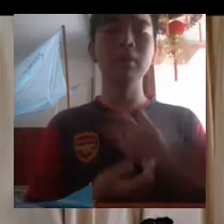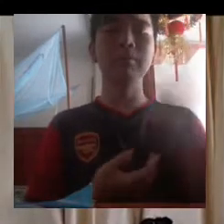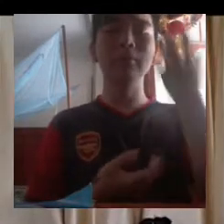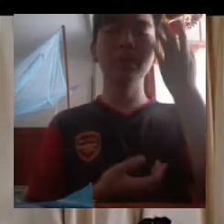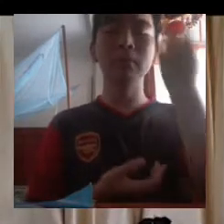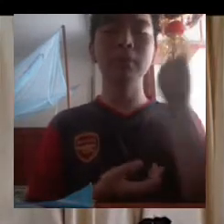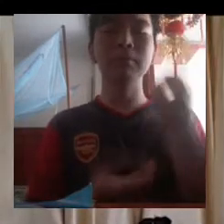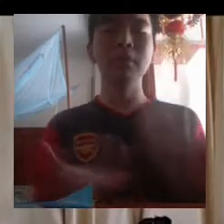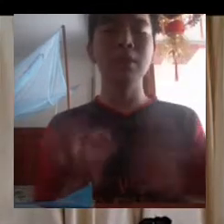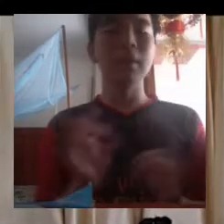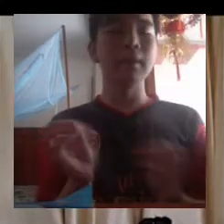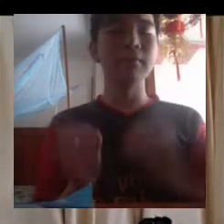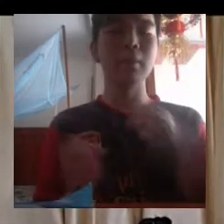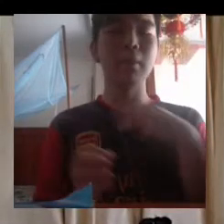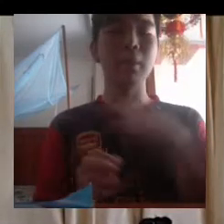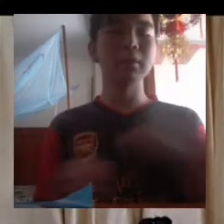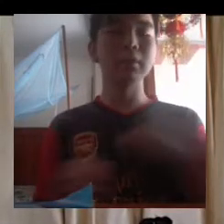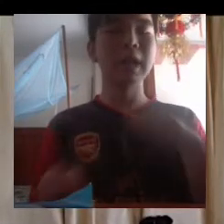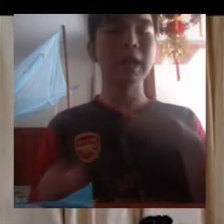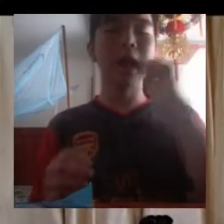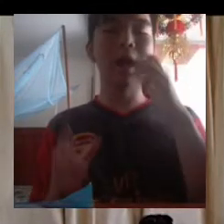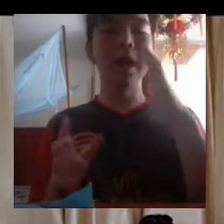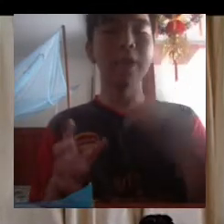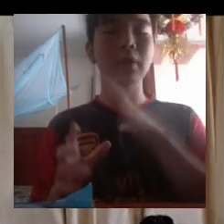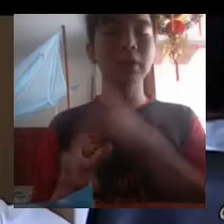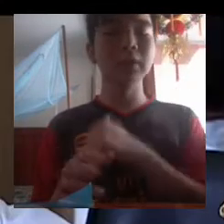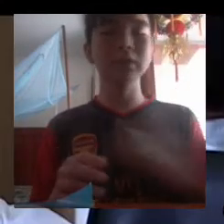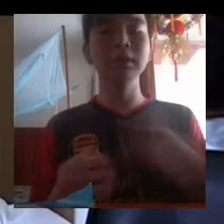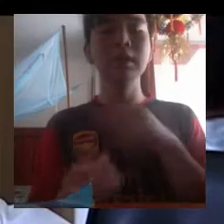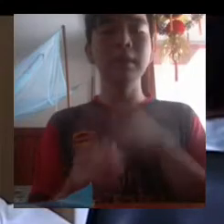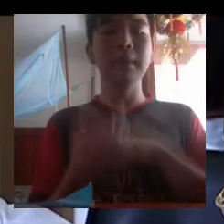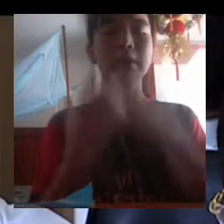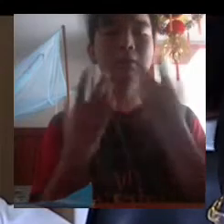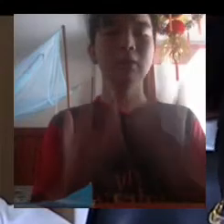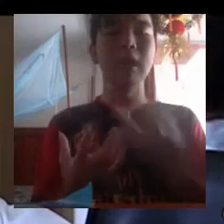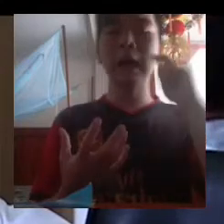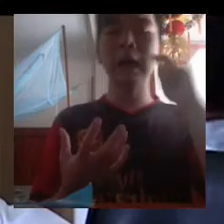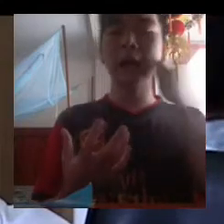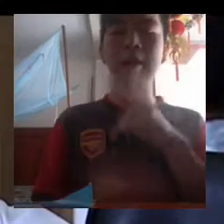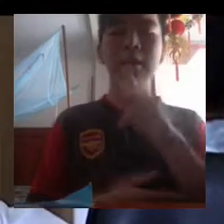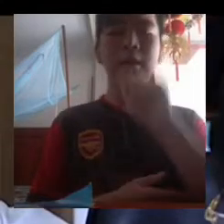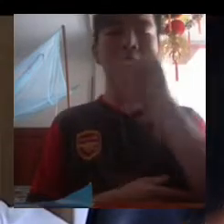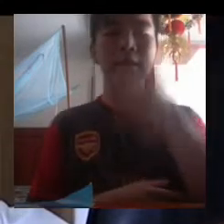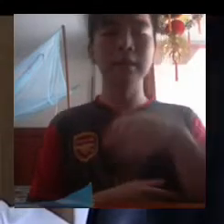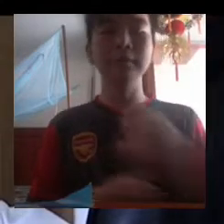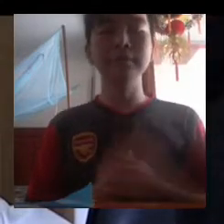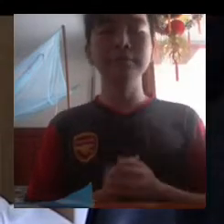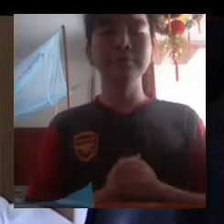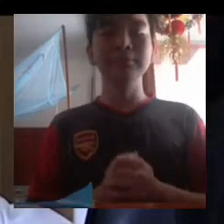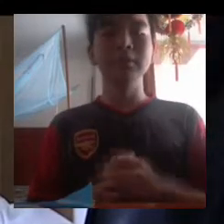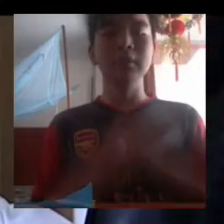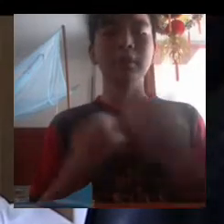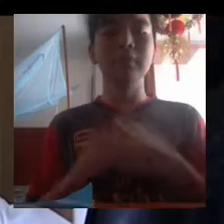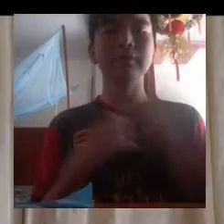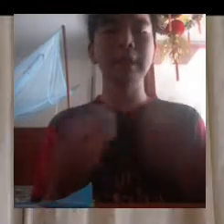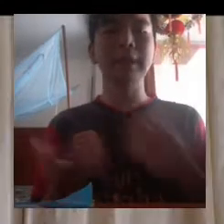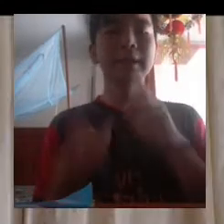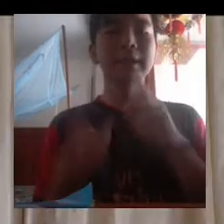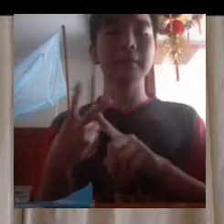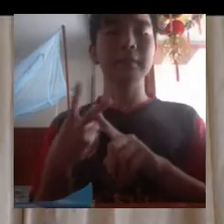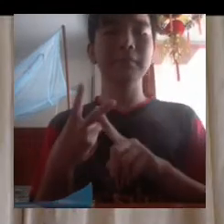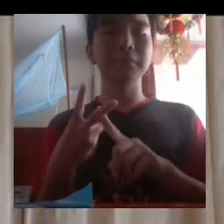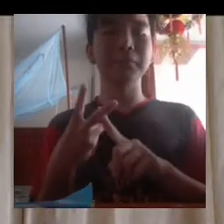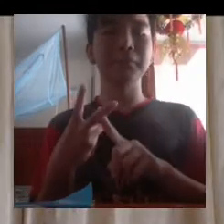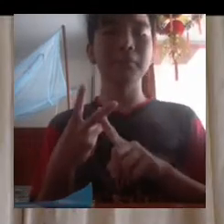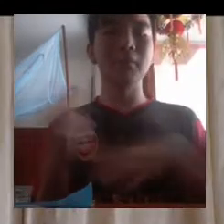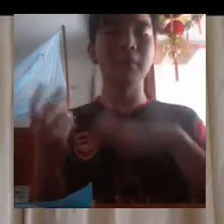kéo dài thì chắc chắn sẽ có lúc sơ hở trong vấn đề bảo hộ. Do đó, Thứ trưởng đề nghị bệnh viện cần nghiên cứu lại, tổ chức nhân viên